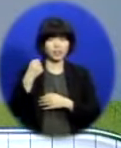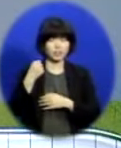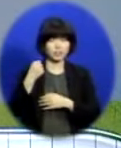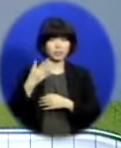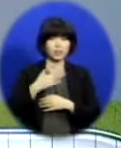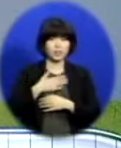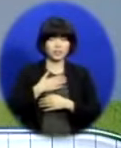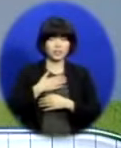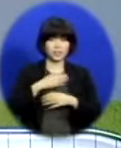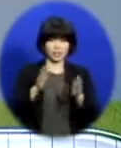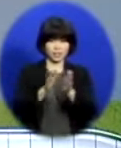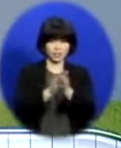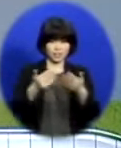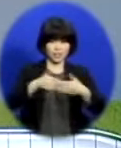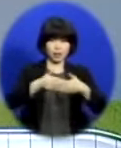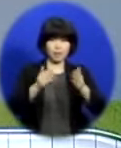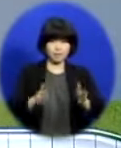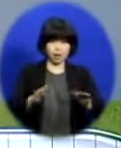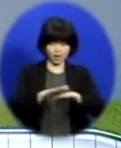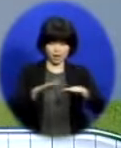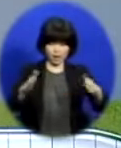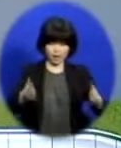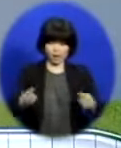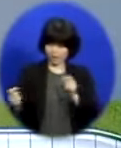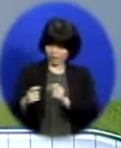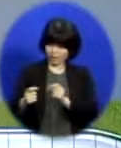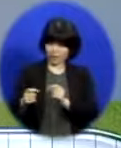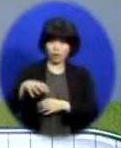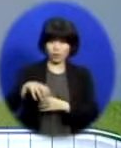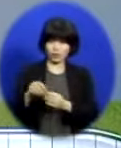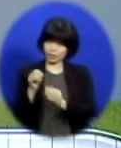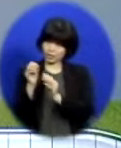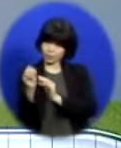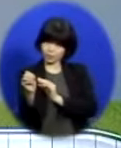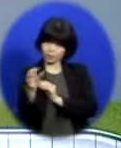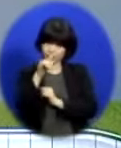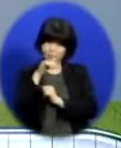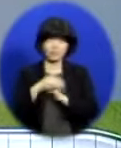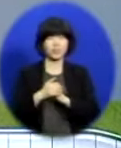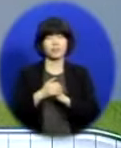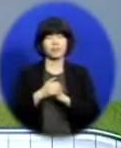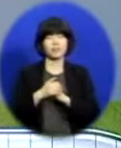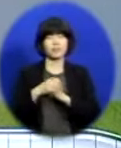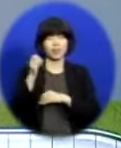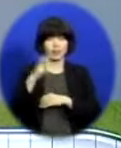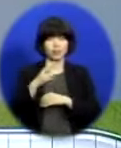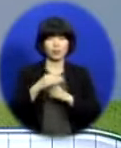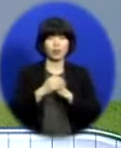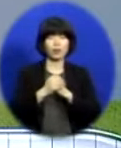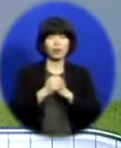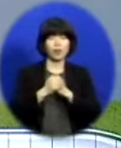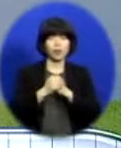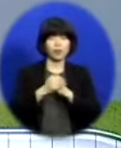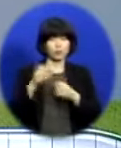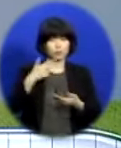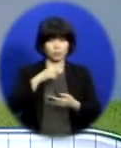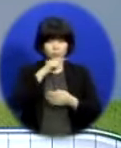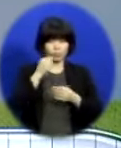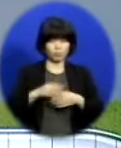제 서재에 제 책상 가까운 곳에다가 꽂아두었어요 그리고 주일에 김혜종